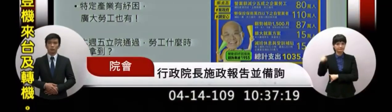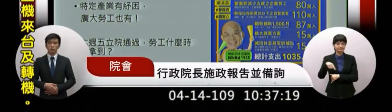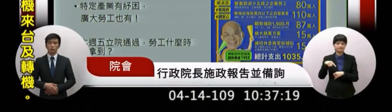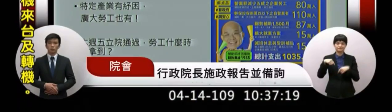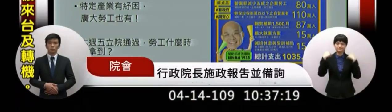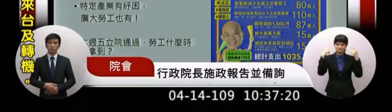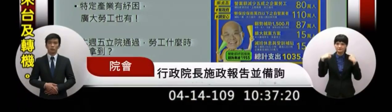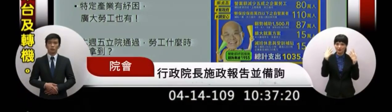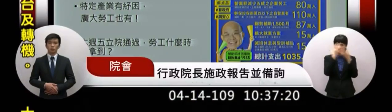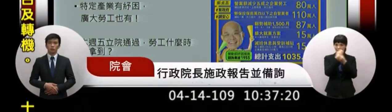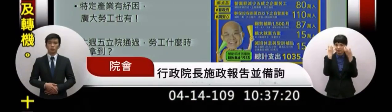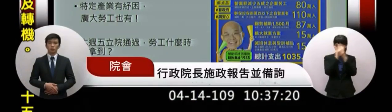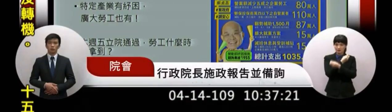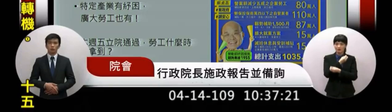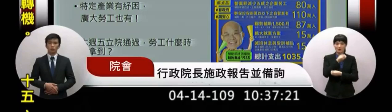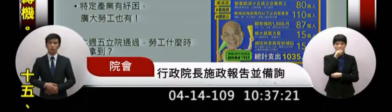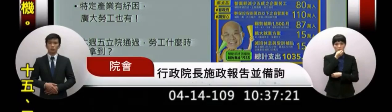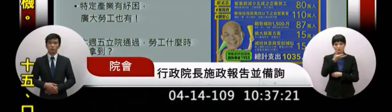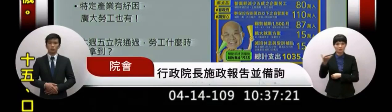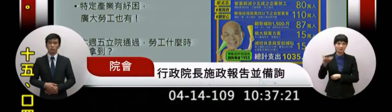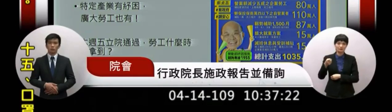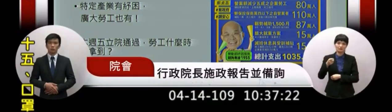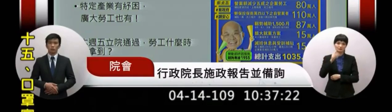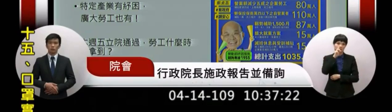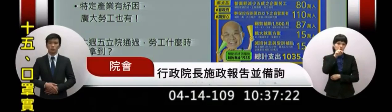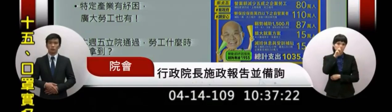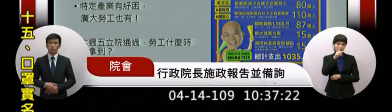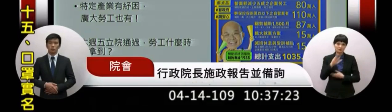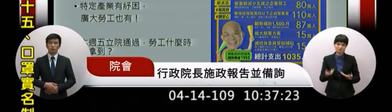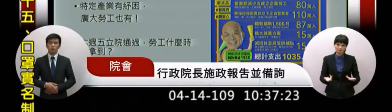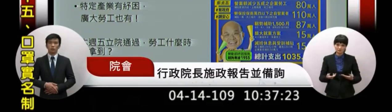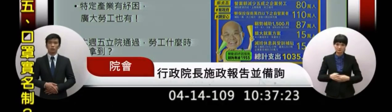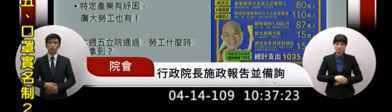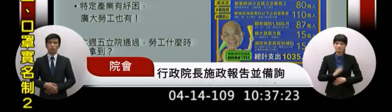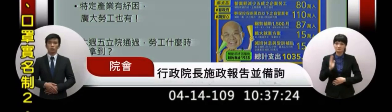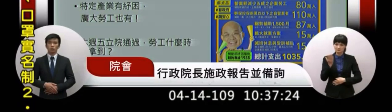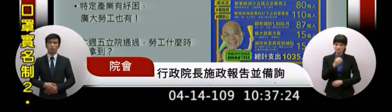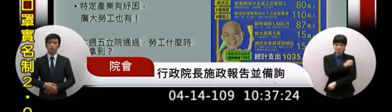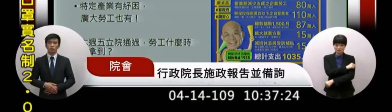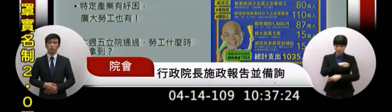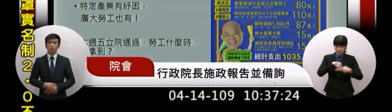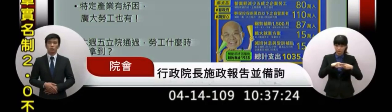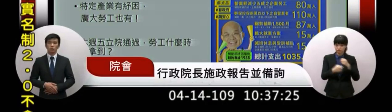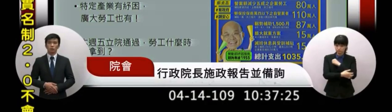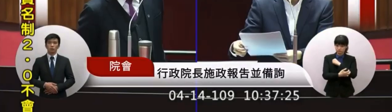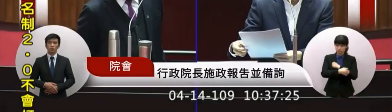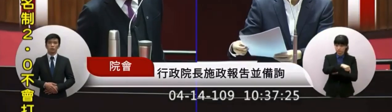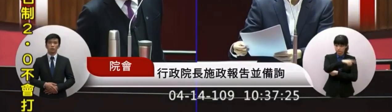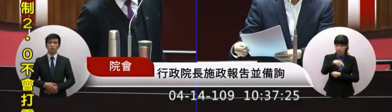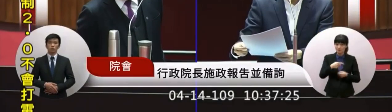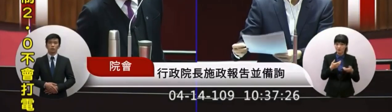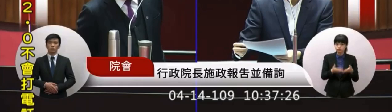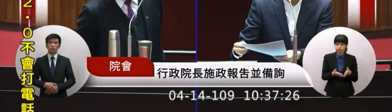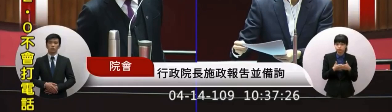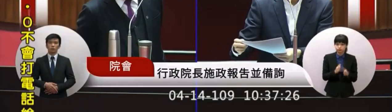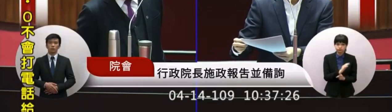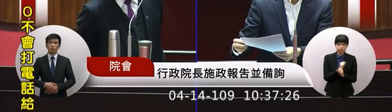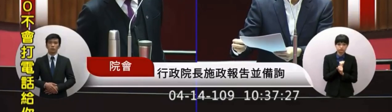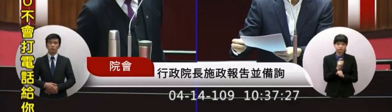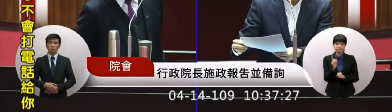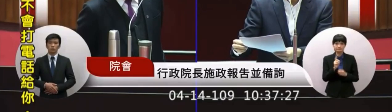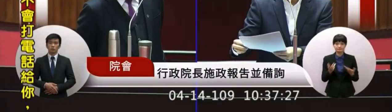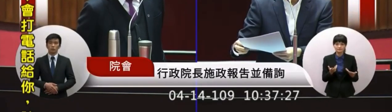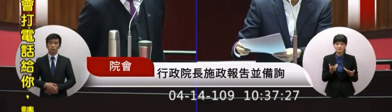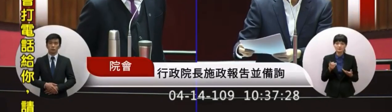甚至是让一些消息不正确。但是劳工最在乎的是他们什么时候领得到，什么时